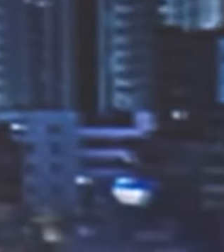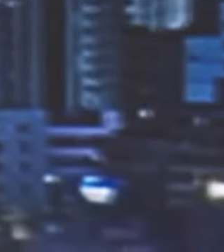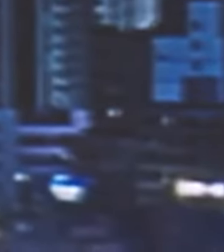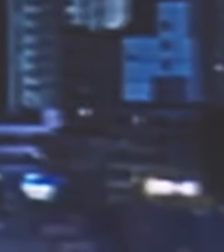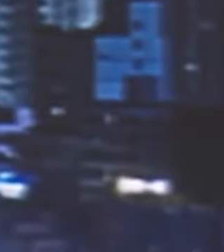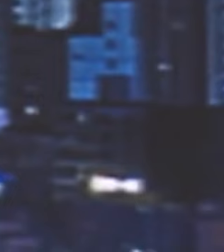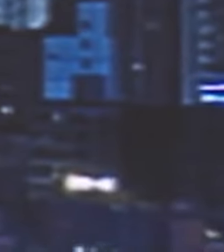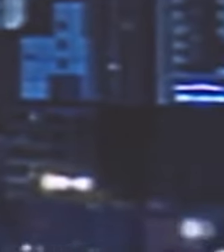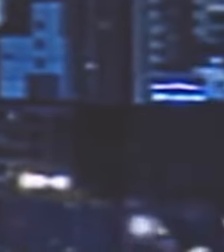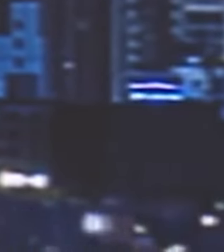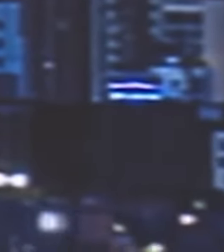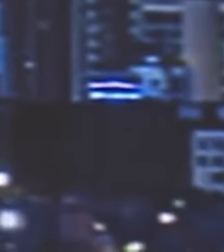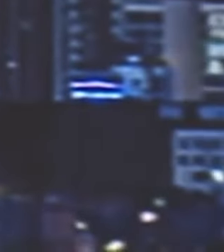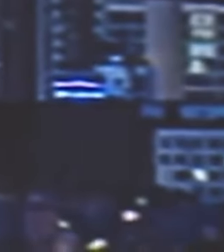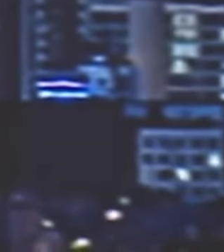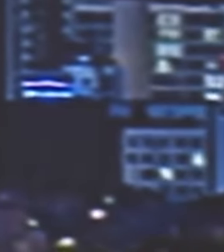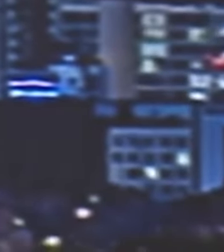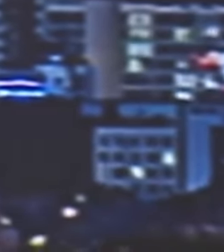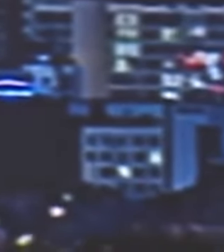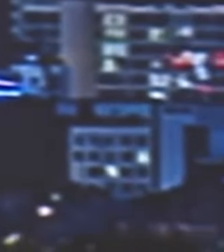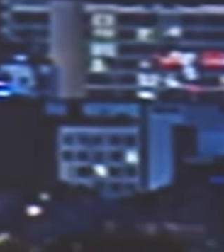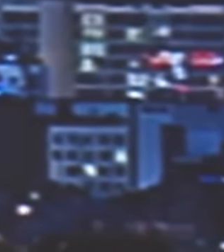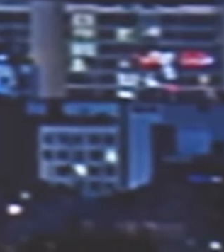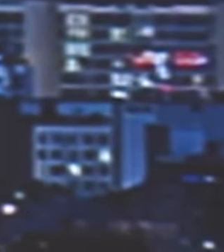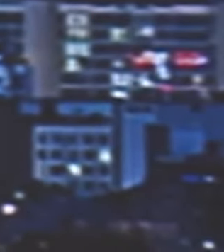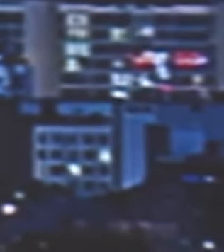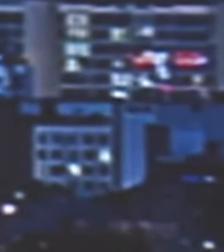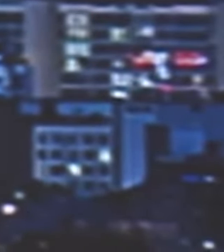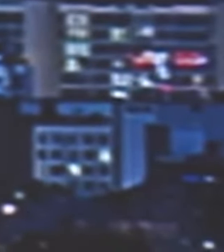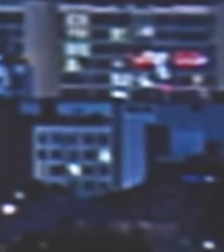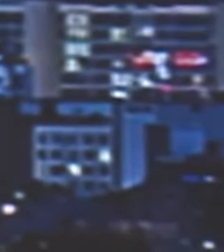청해주신 50분 뉴스룸에서 뵙겠습니다